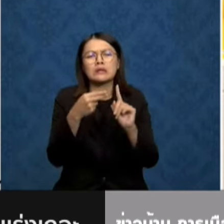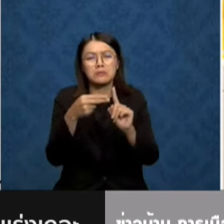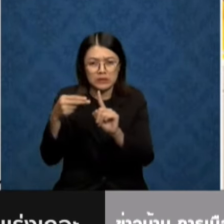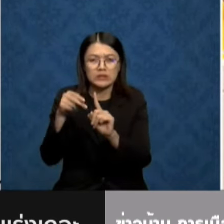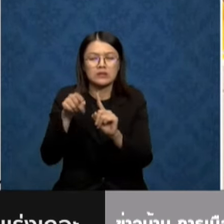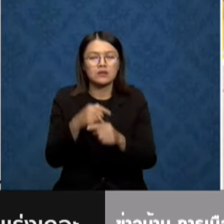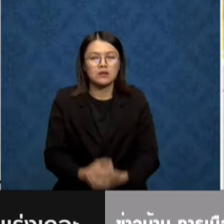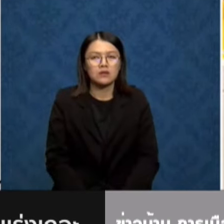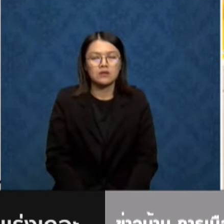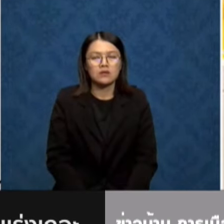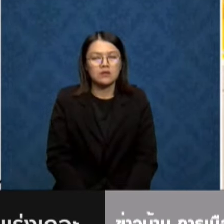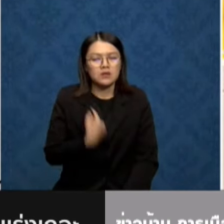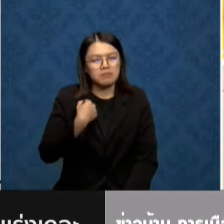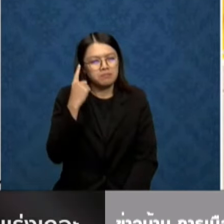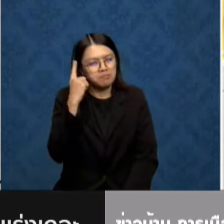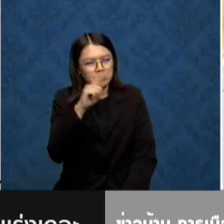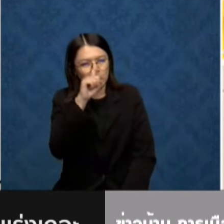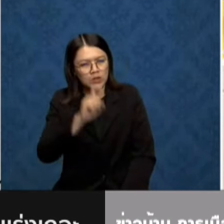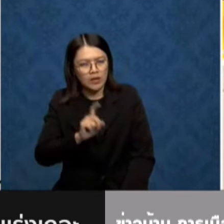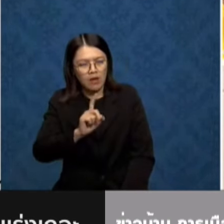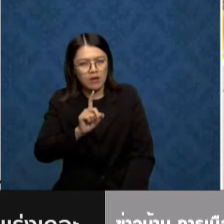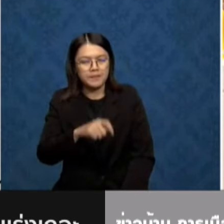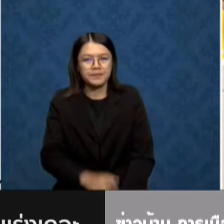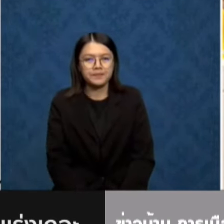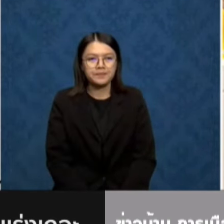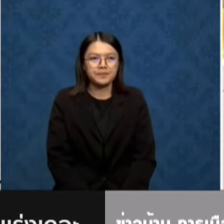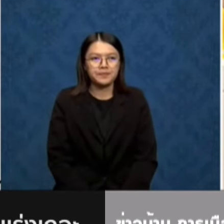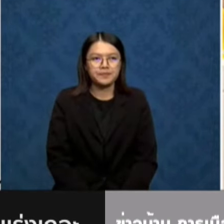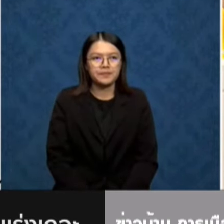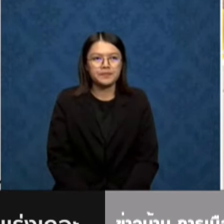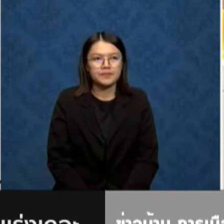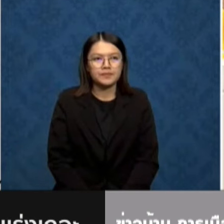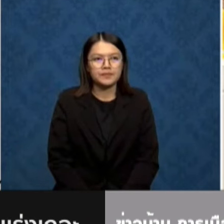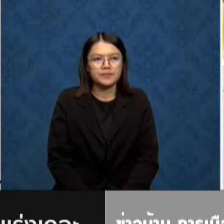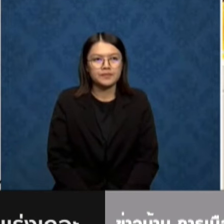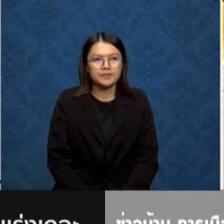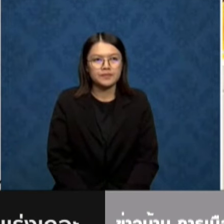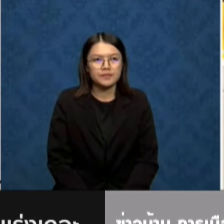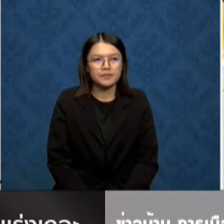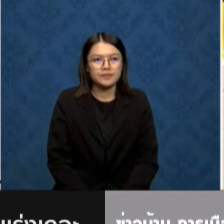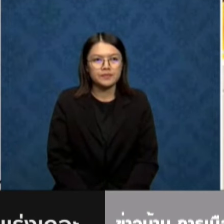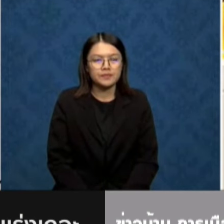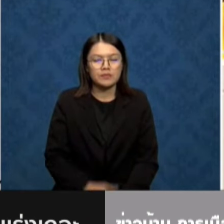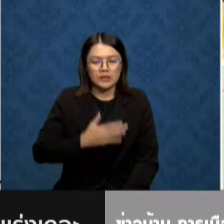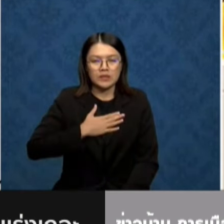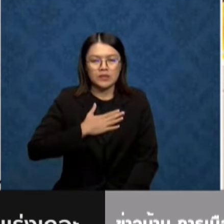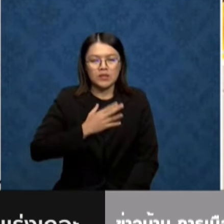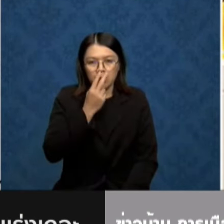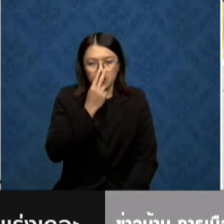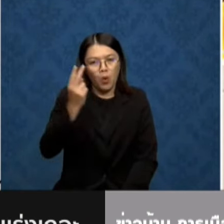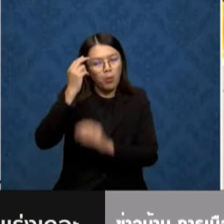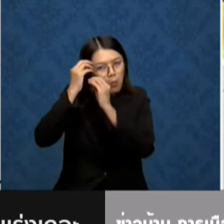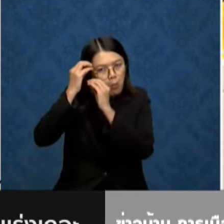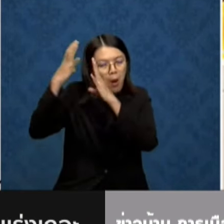นะที่คือแกมาจากโคต้าก้าวไกลนะกรรมการในโคต้าก้าวไกลแต่ว่าตรงเนี้ยในฐานะกรรมการเสียงข้างน้อยที่สงวนความเห็น